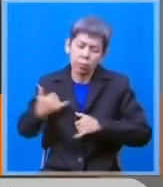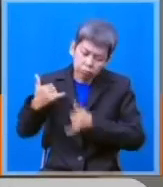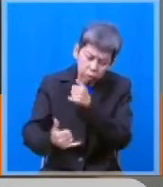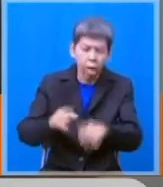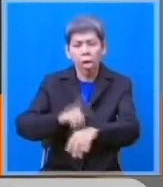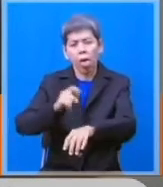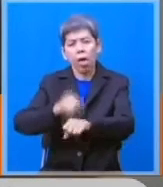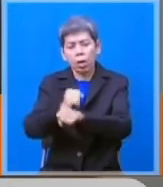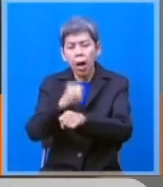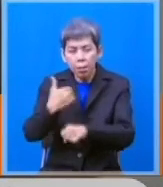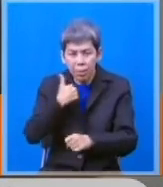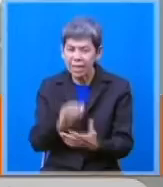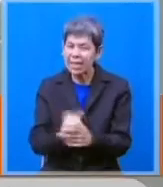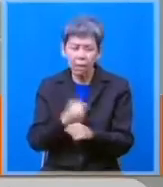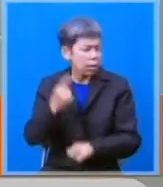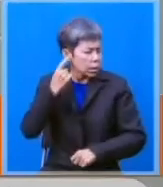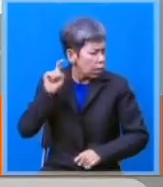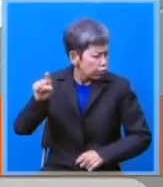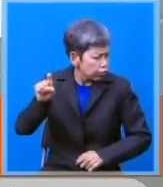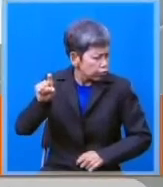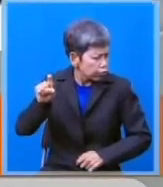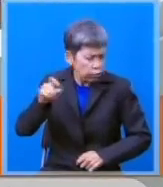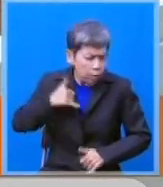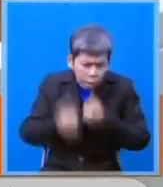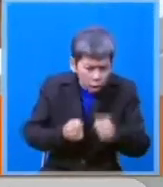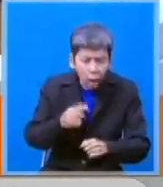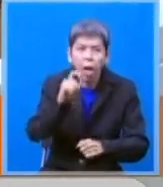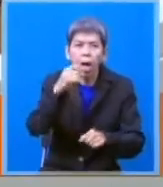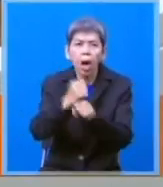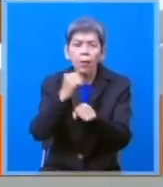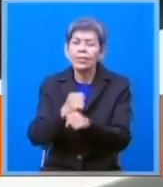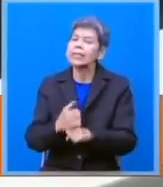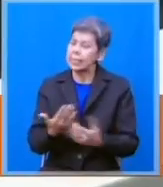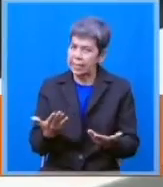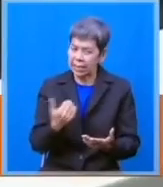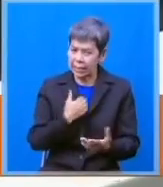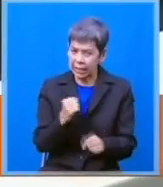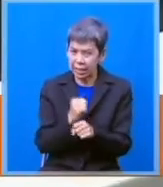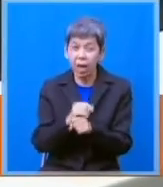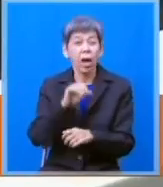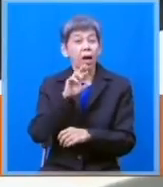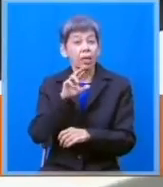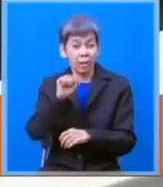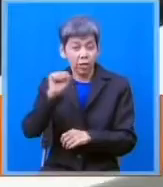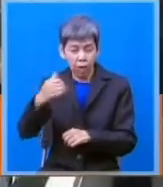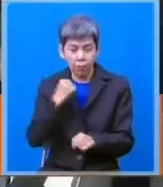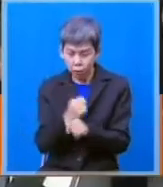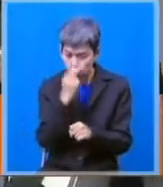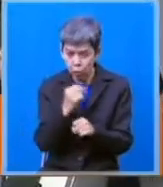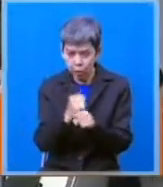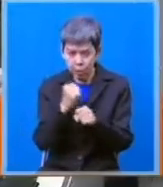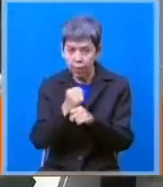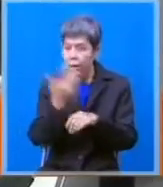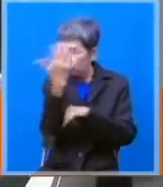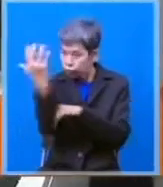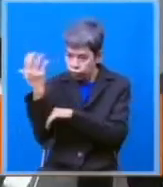ไม่ทันนะคะว่าเป็นเพราะไม่ได้ยินเสียงออดเรียกลงคะแนนจึงต้องมีการให้ทางสภาค่ะได้ติดตั้งวงจรปิ